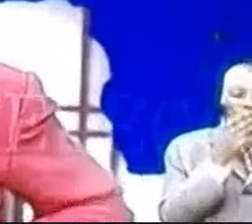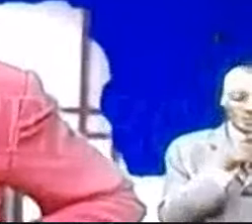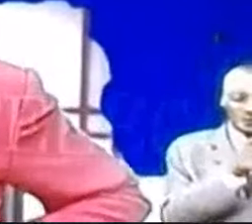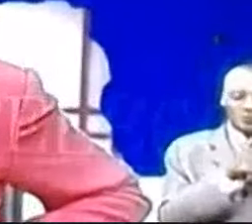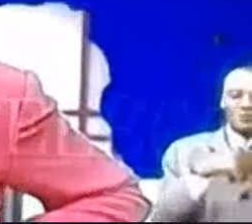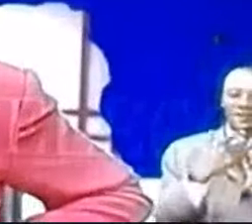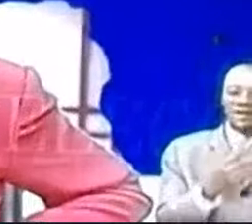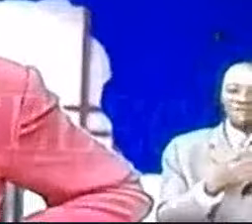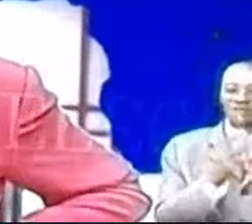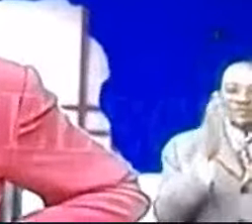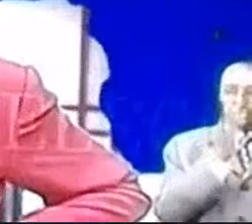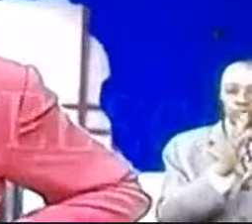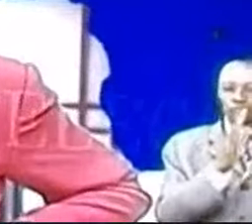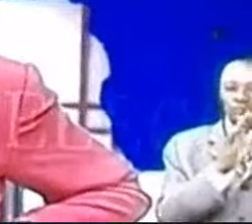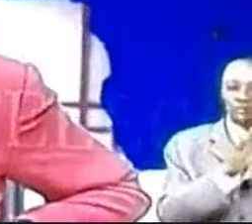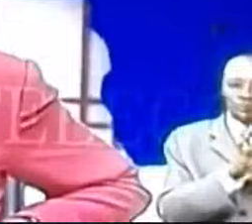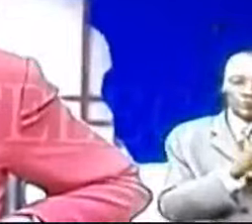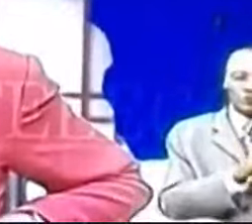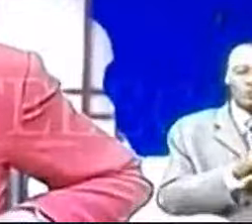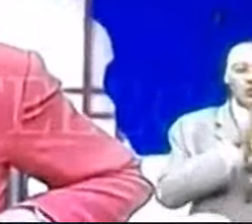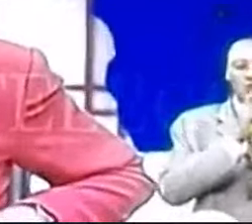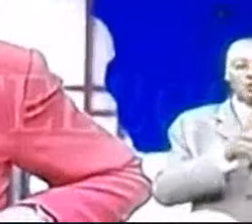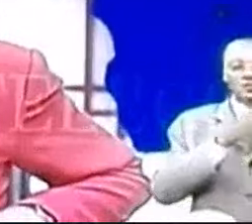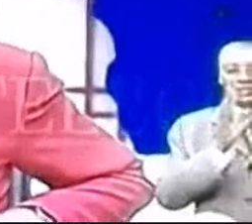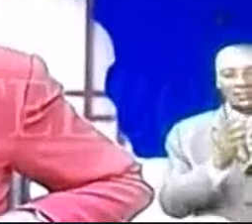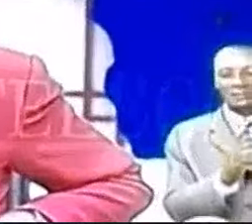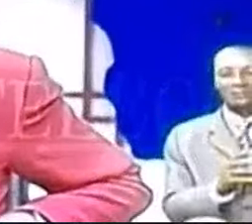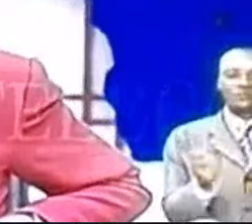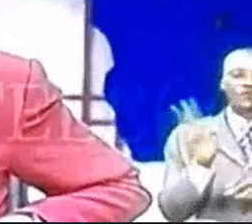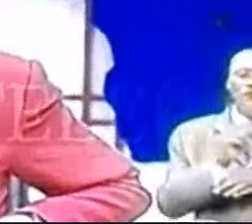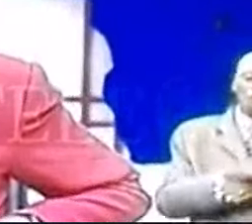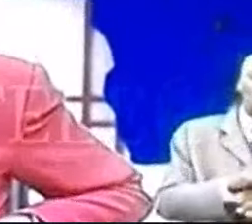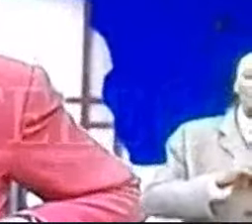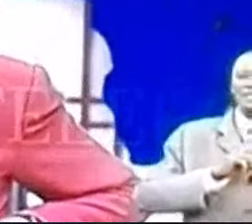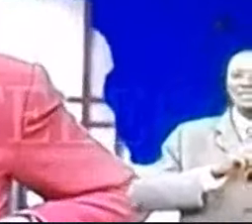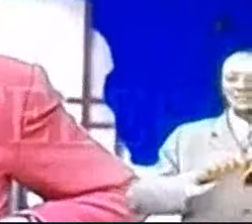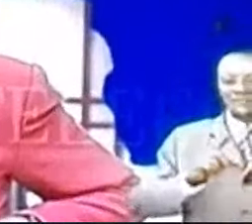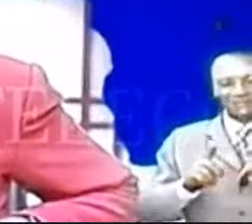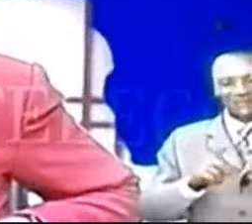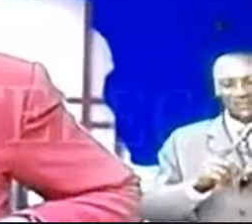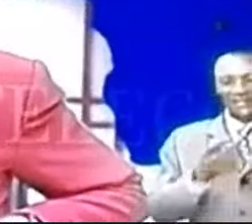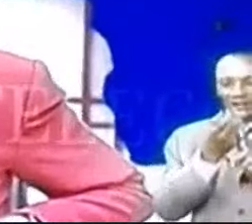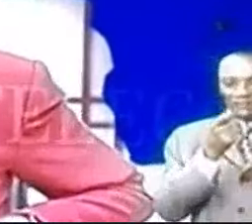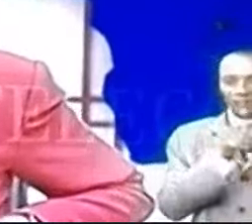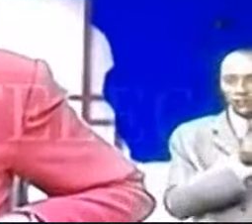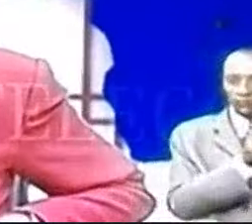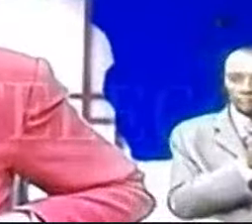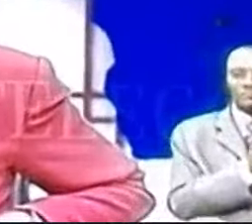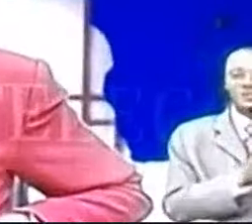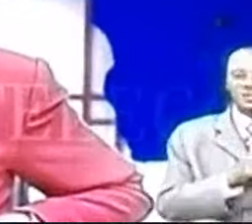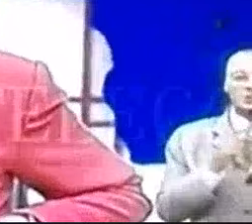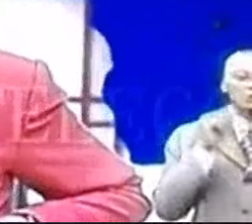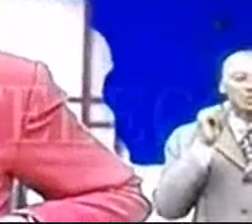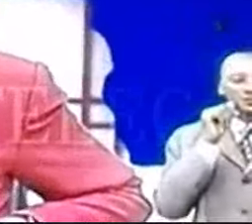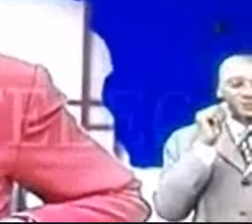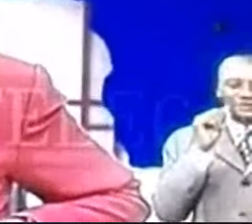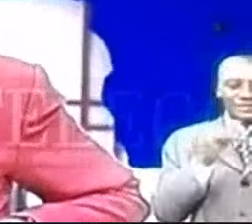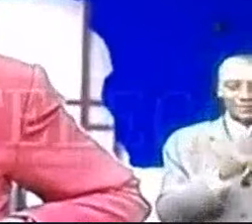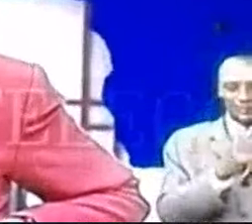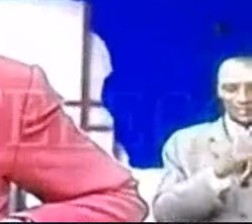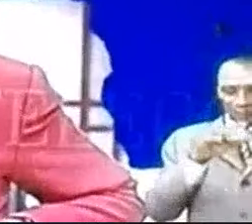vandalisme, d'incendie, de meurtre, de viol et de pillage de biens publics et privés. Le gouvernement est